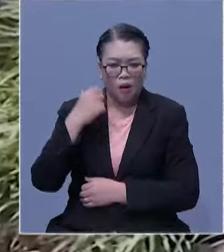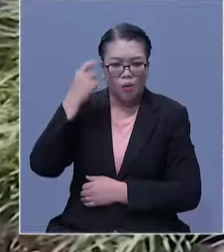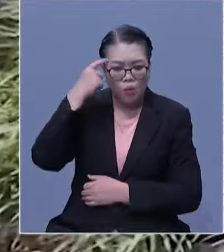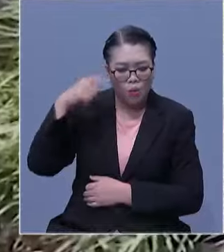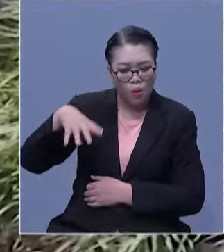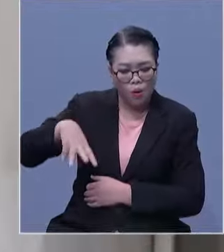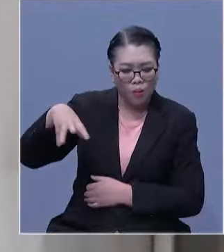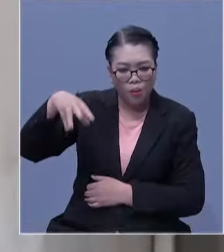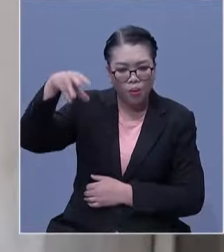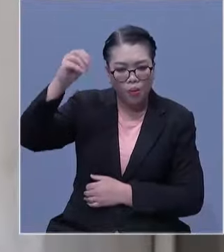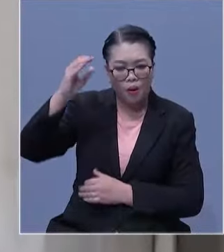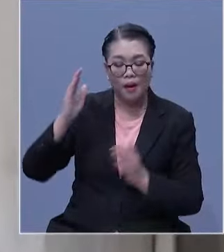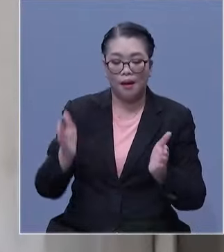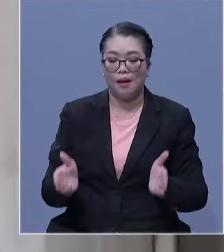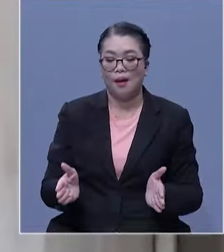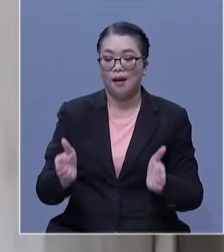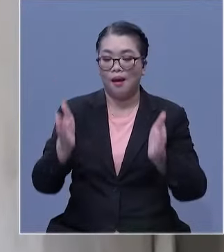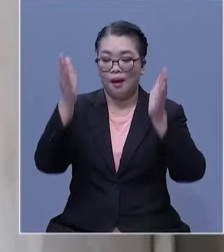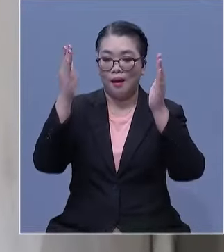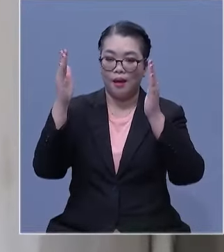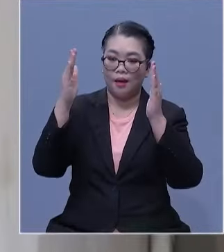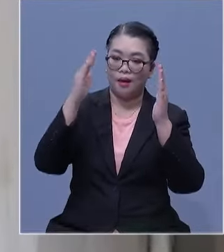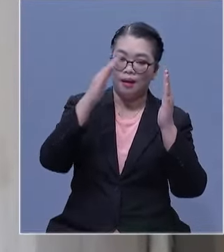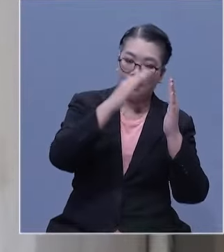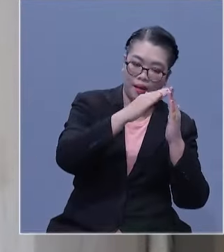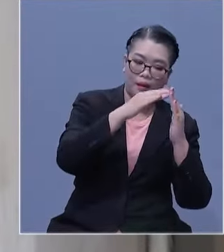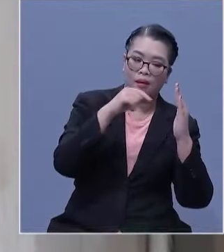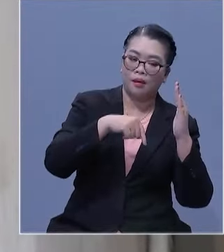า อาคารที่ JD เองไป